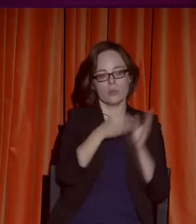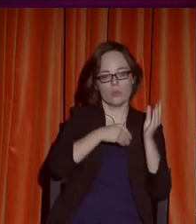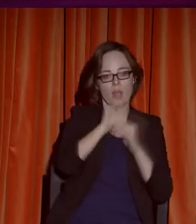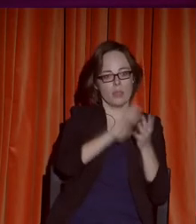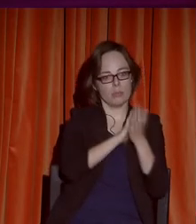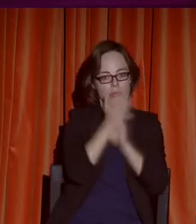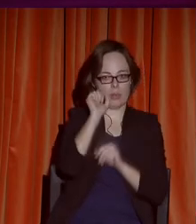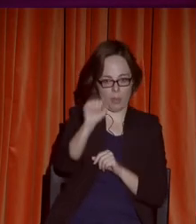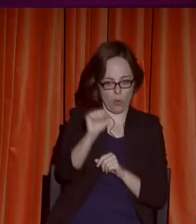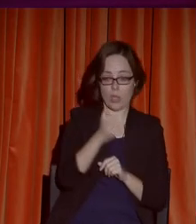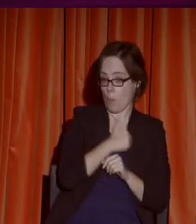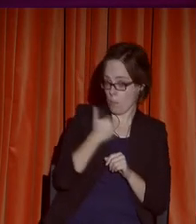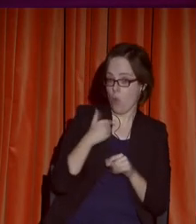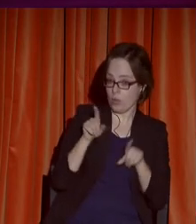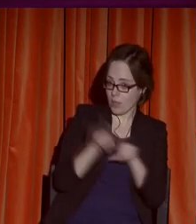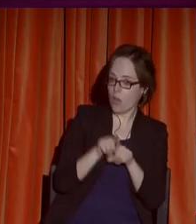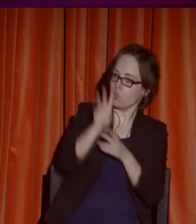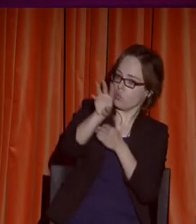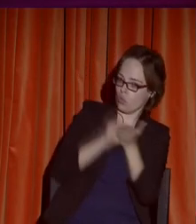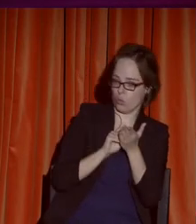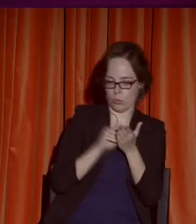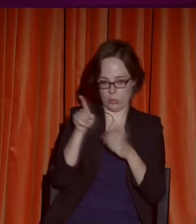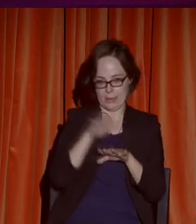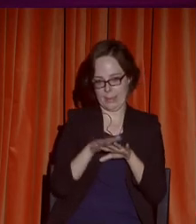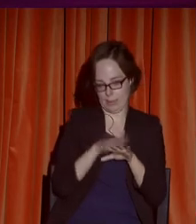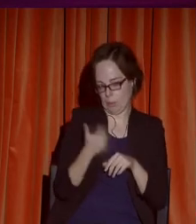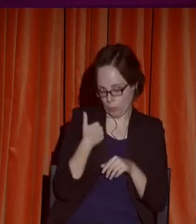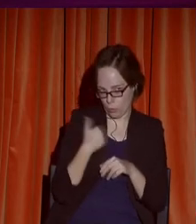Polska z tego systemu skorzystała.